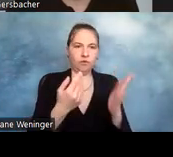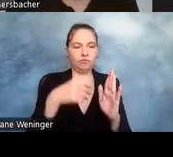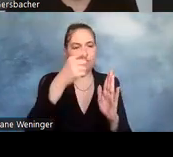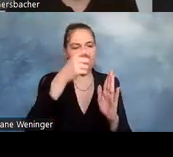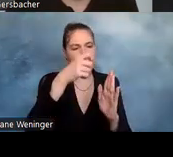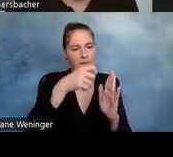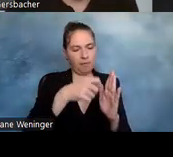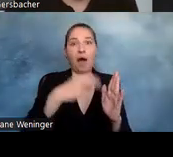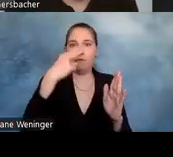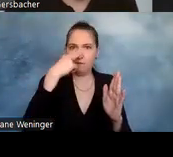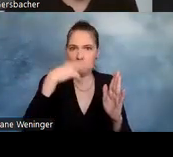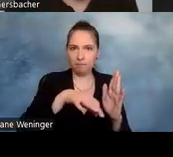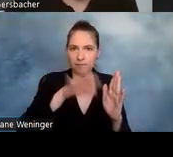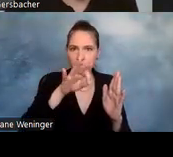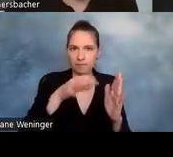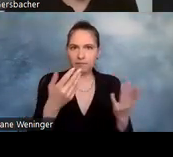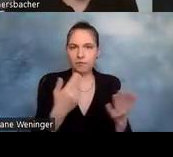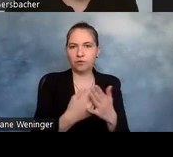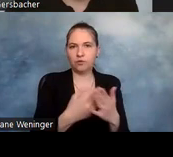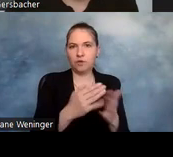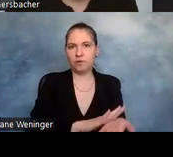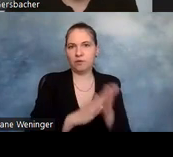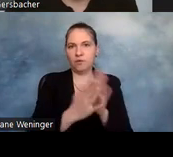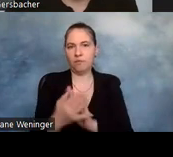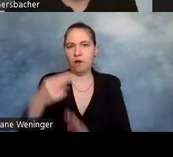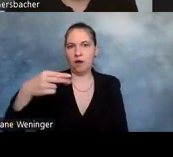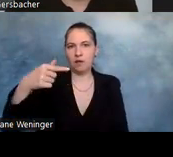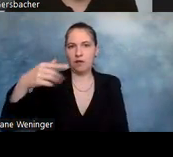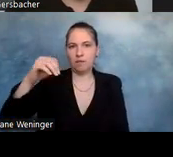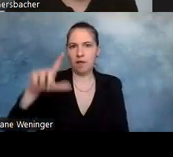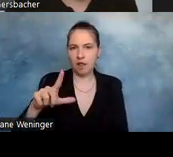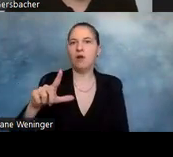für uns quasi zum Beispiel ins HTML rein und listen dann auf, was